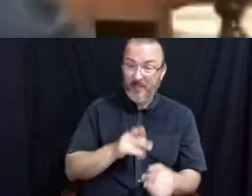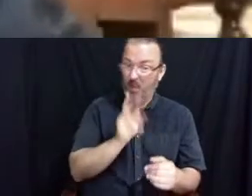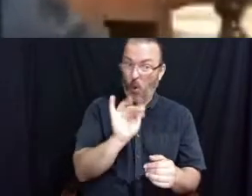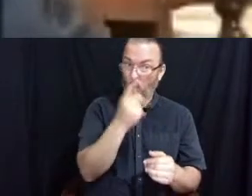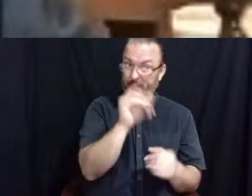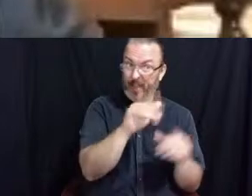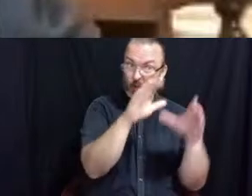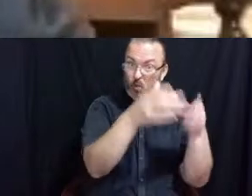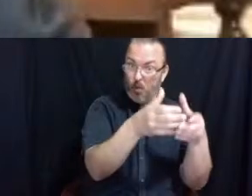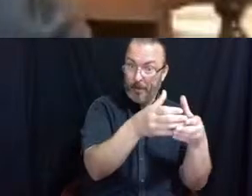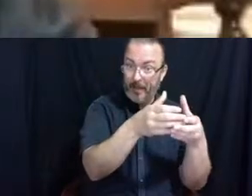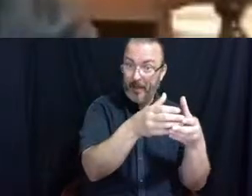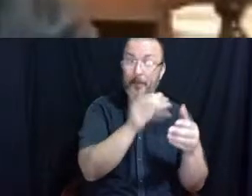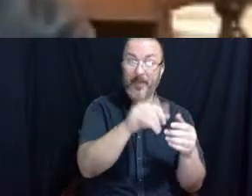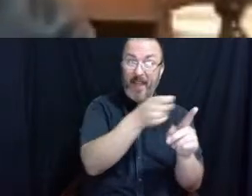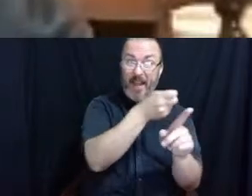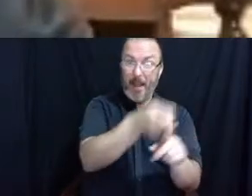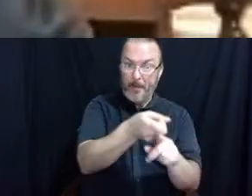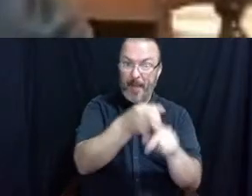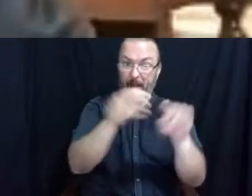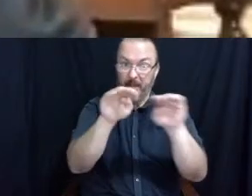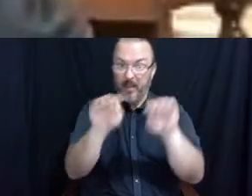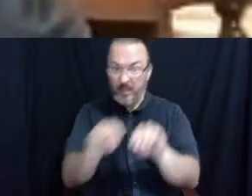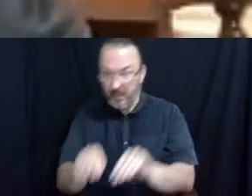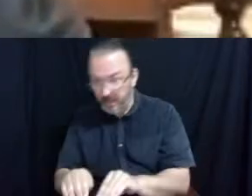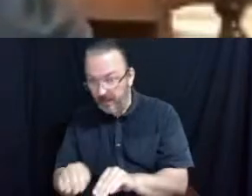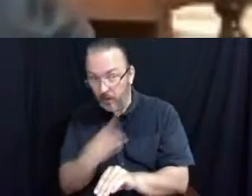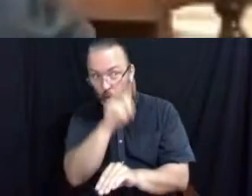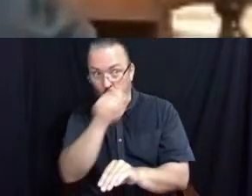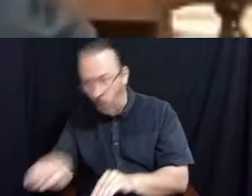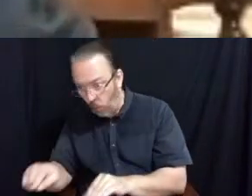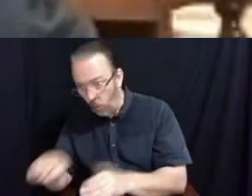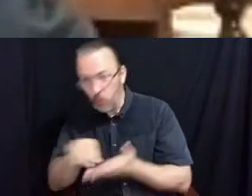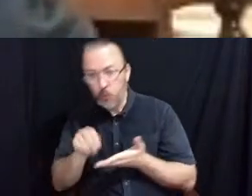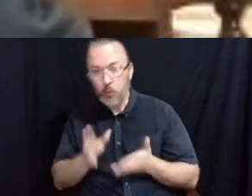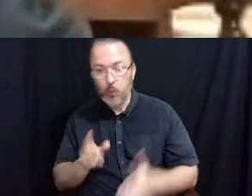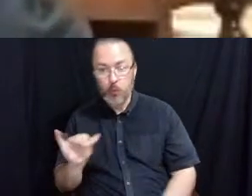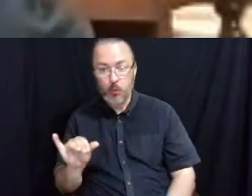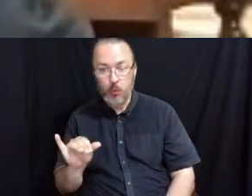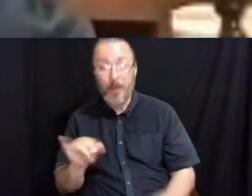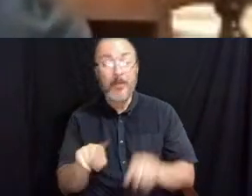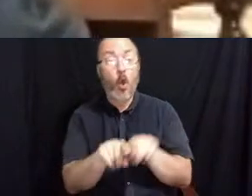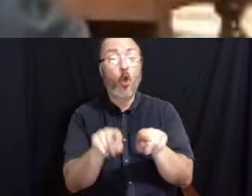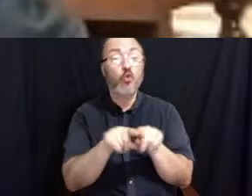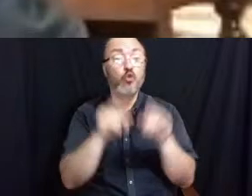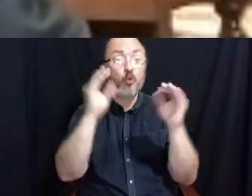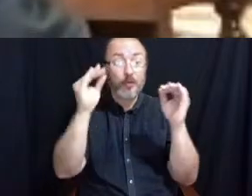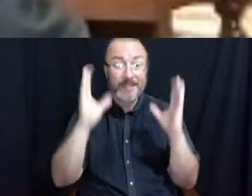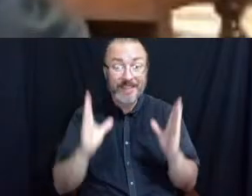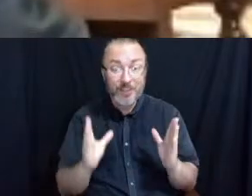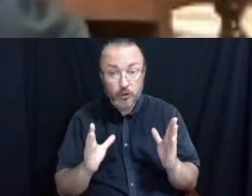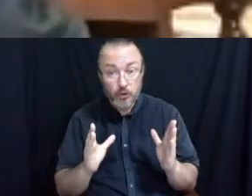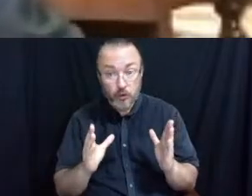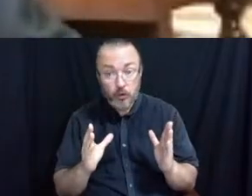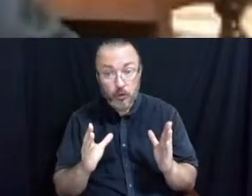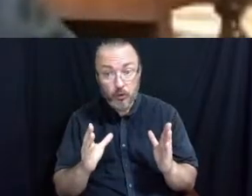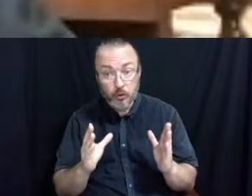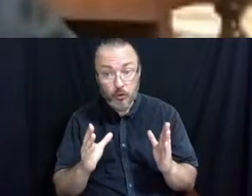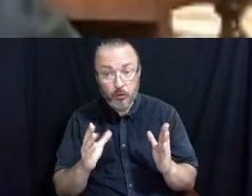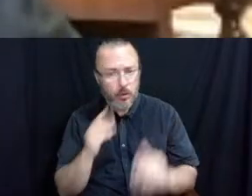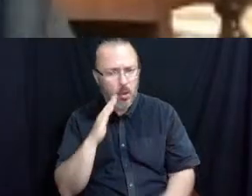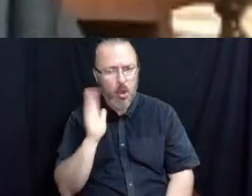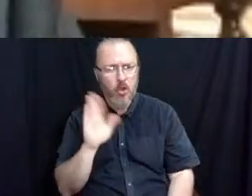autant profiter de l'enseignement que les apprenants plus doués. Bien sûr, il y a des rétractions sur les apprenants défavorisés et